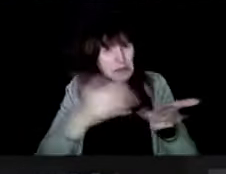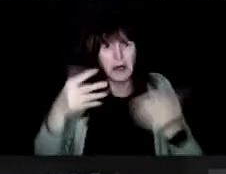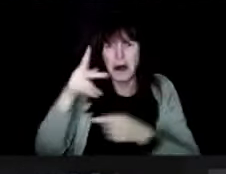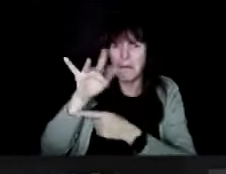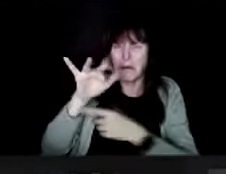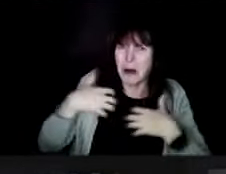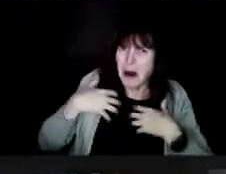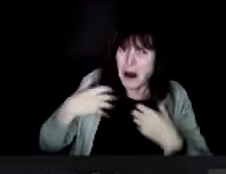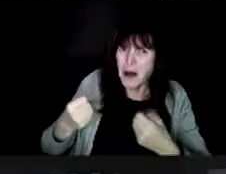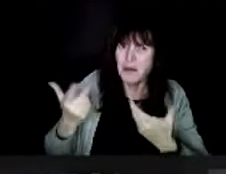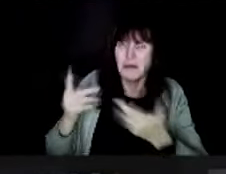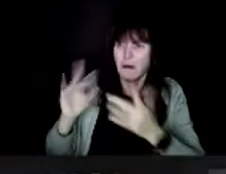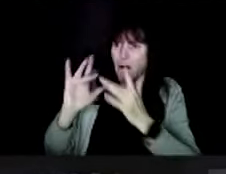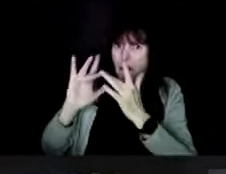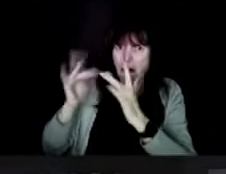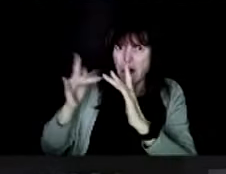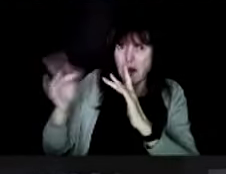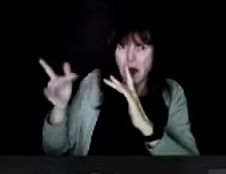your healthcare provider.